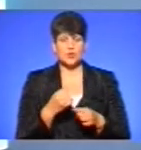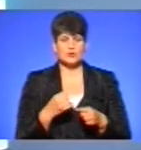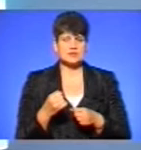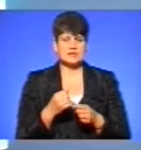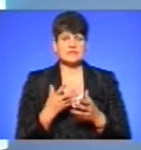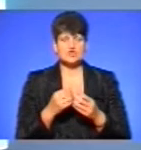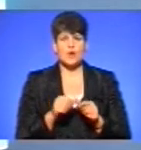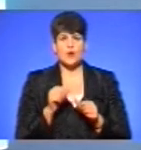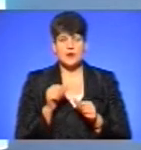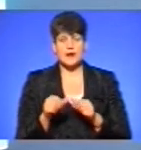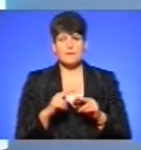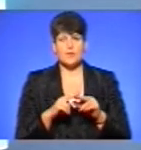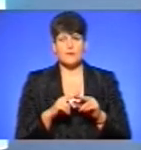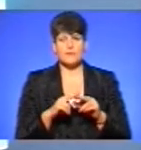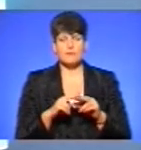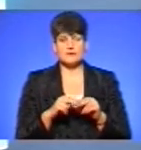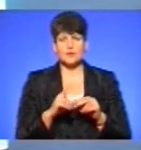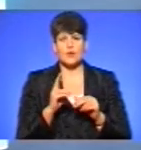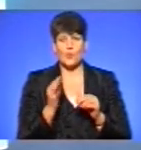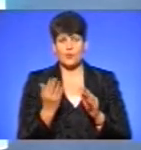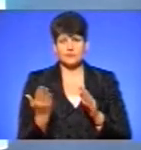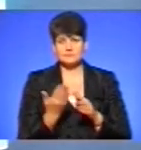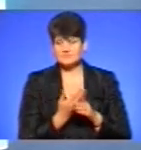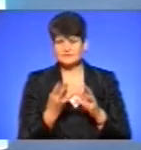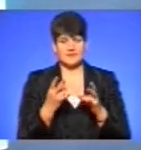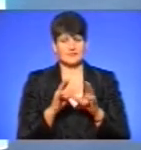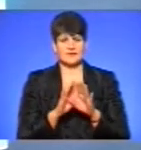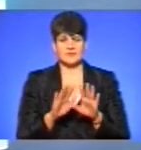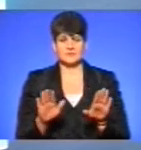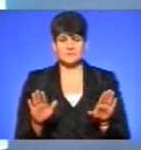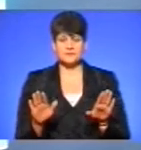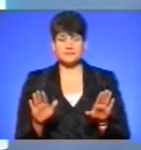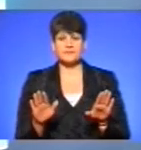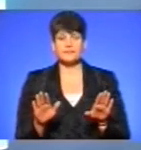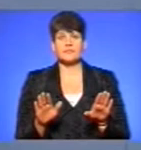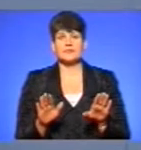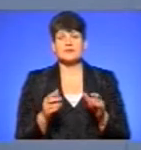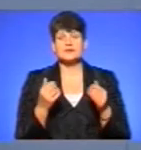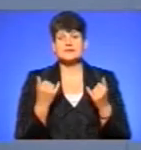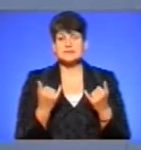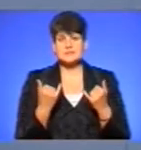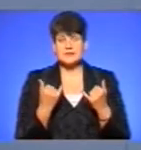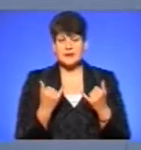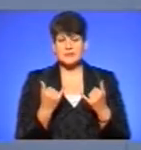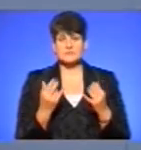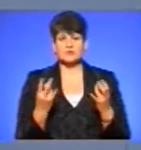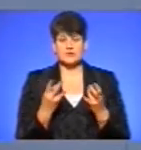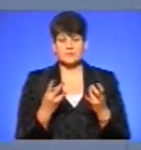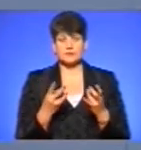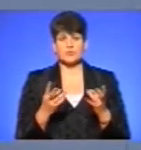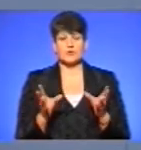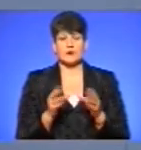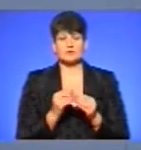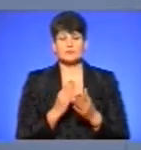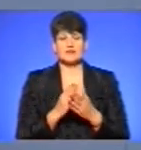в паспорті, так як ми вкладали так, раніше, ідентифікаційний код вже не потрібно? Вже не потрібно, тільки зараз потрібно з собою носити